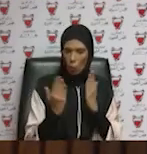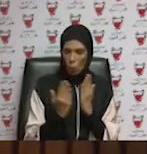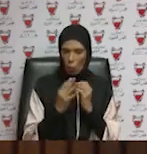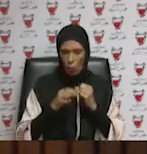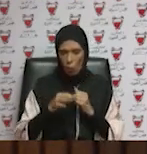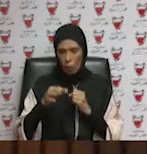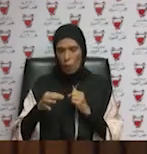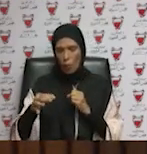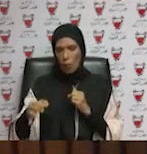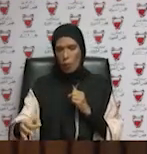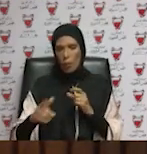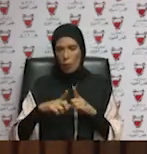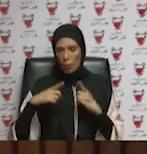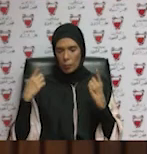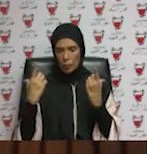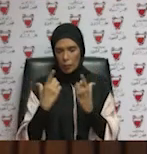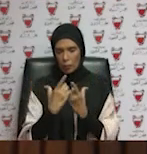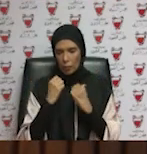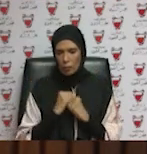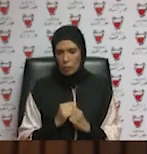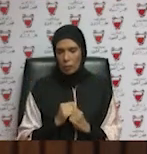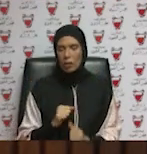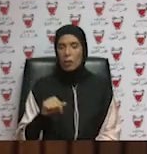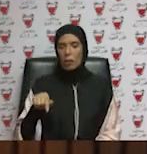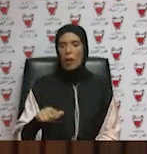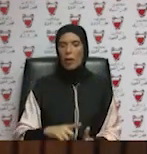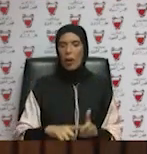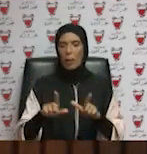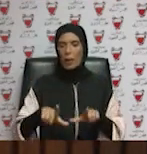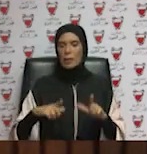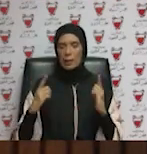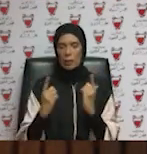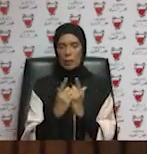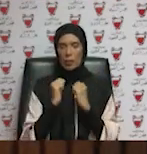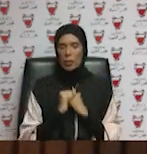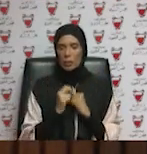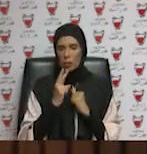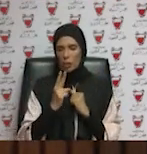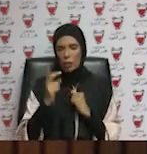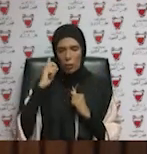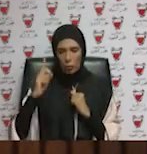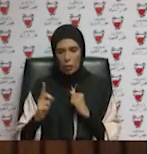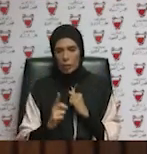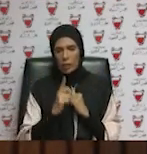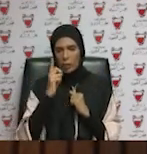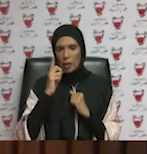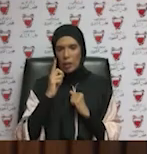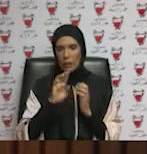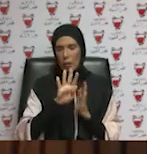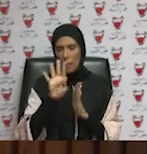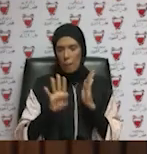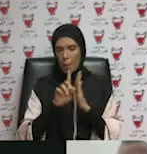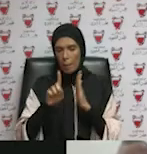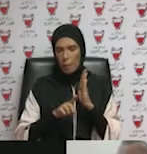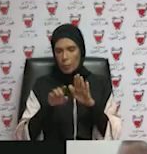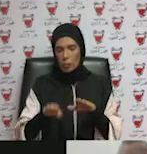المعدة بتكليف من اللجنة لسعادة الأستاذ رضا فرج نائب رئيس اللجنة، كما طلعت على رأي لجنة الشؤون التشريعية والقانونية